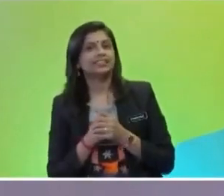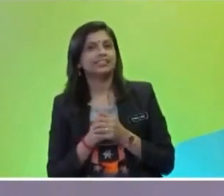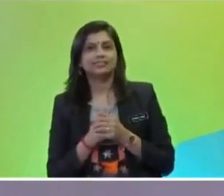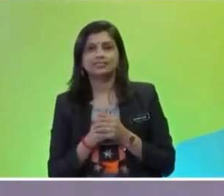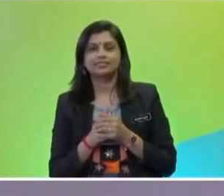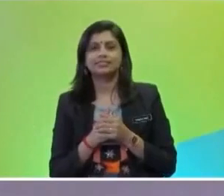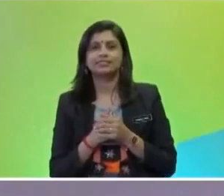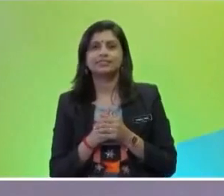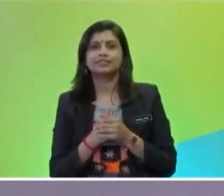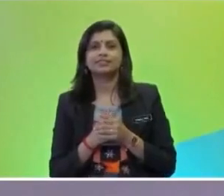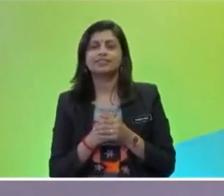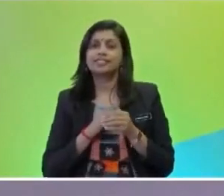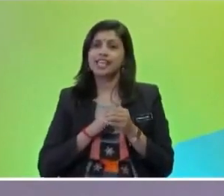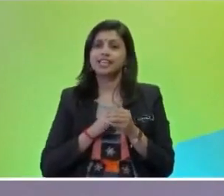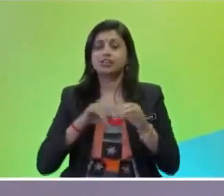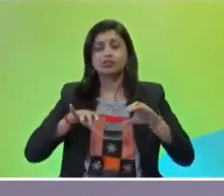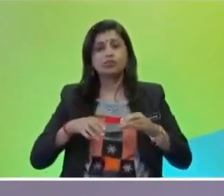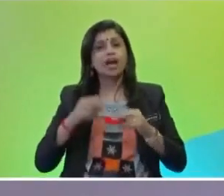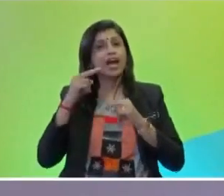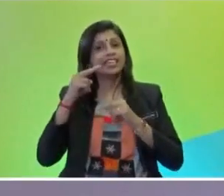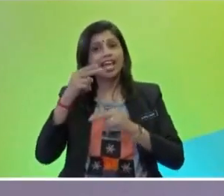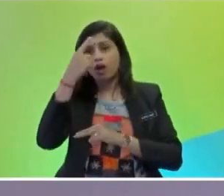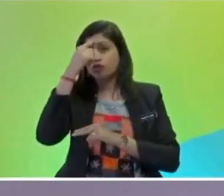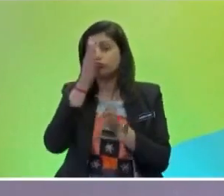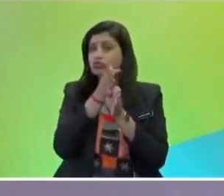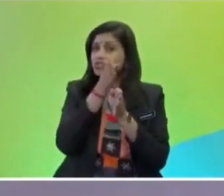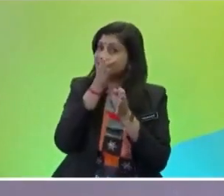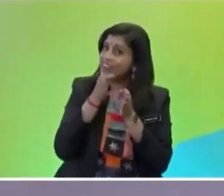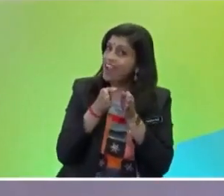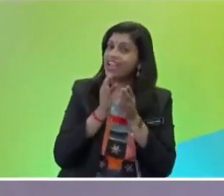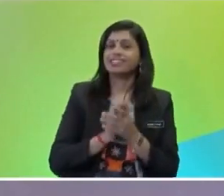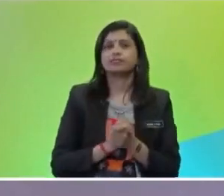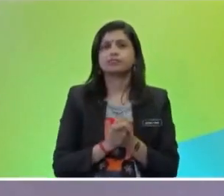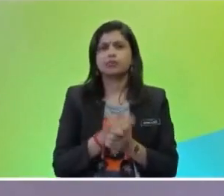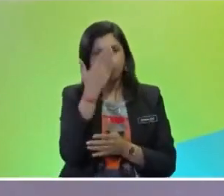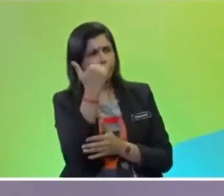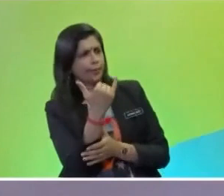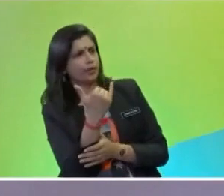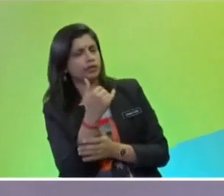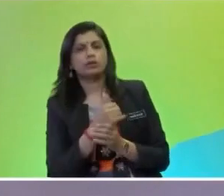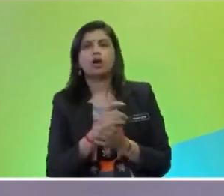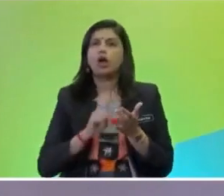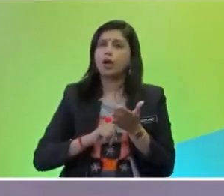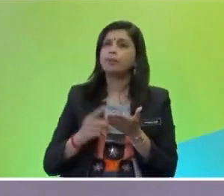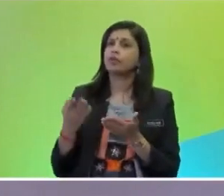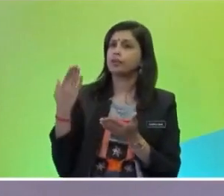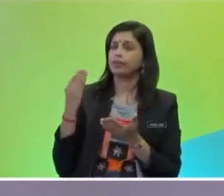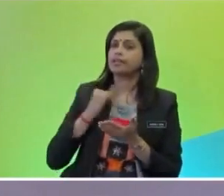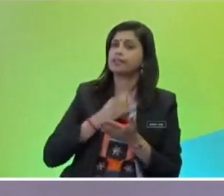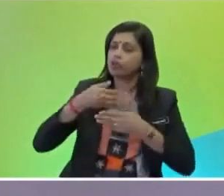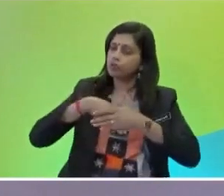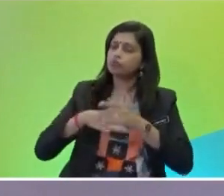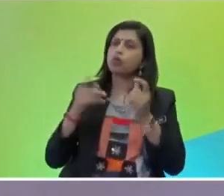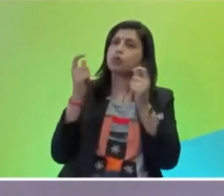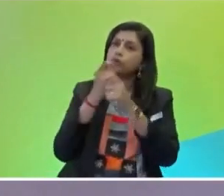ni menyediakan hadiah kepada jiran saya, Wong. Eh, kenapa Kak? Oh, minggu lepas saya memasuki